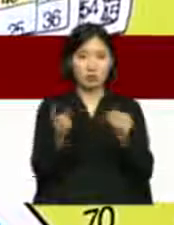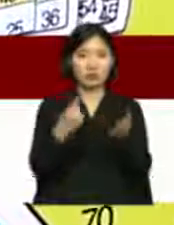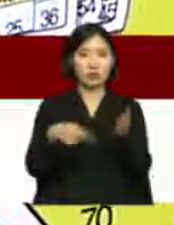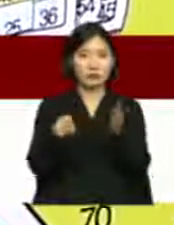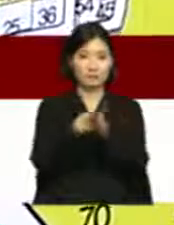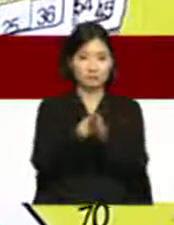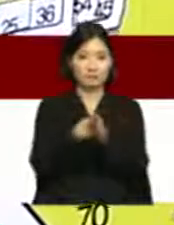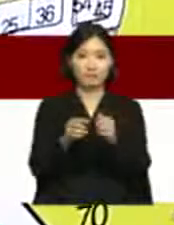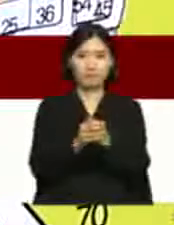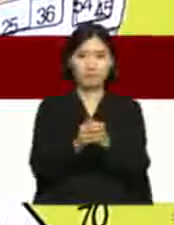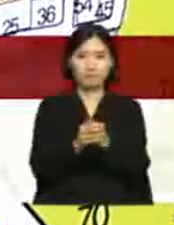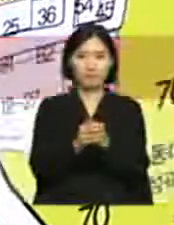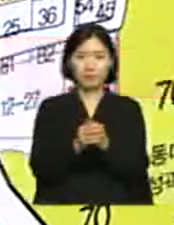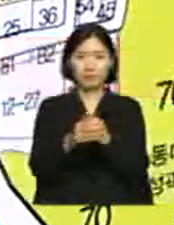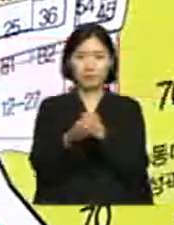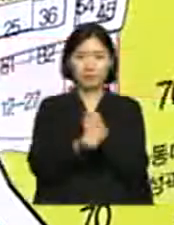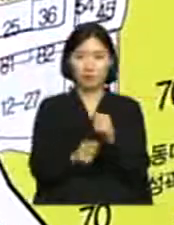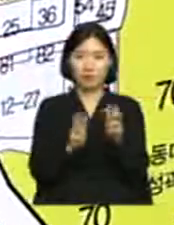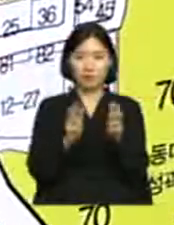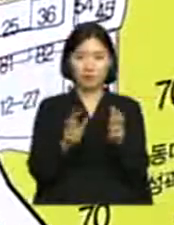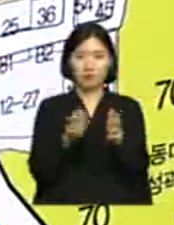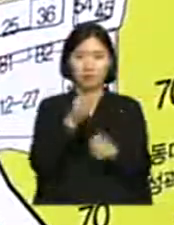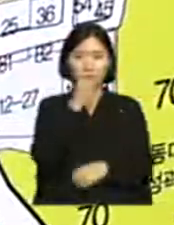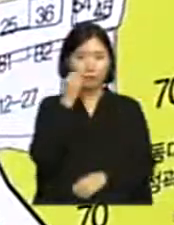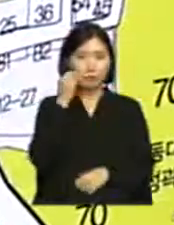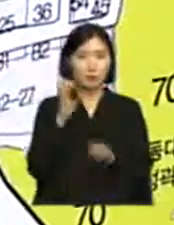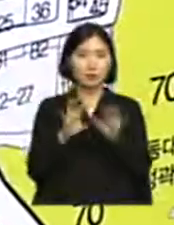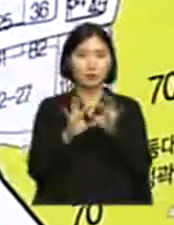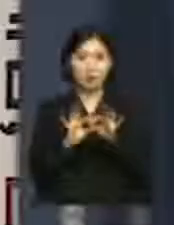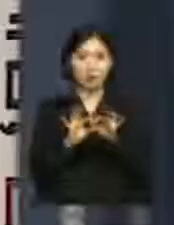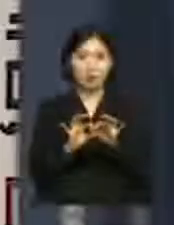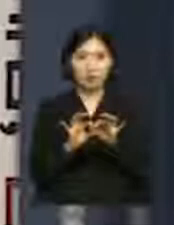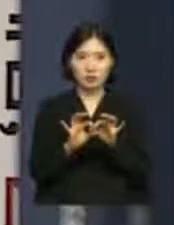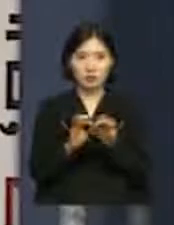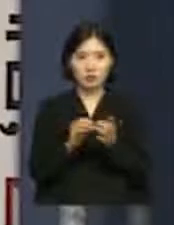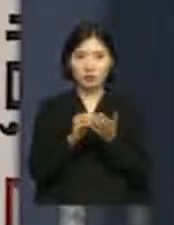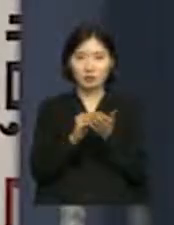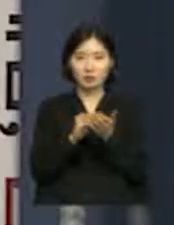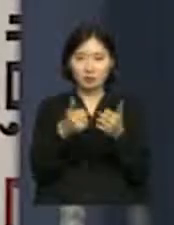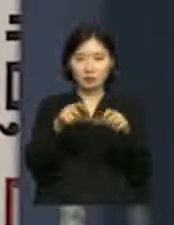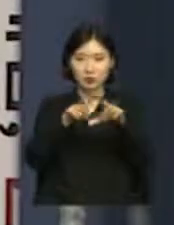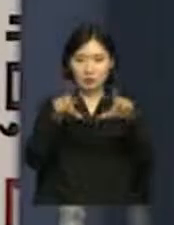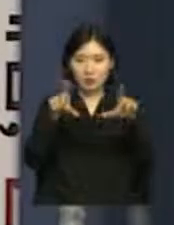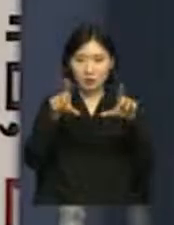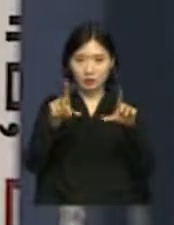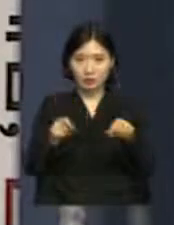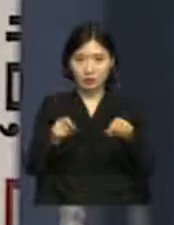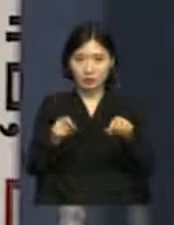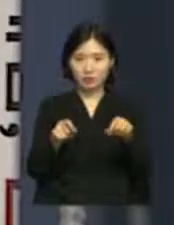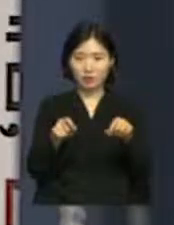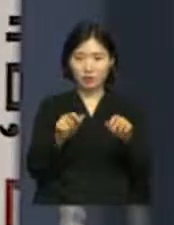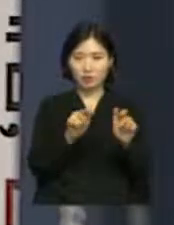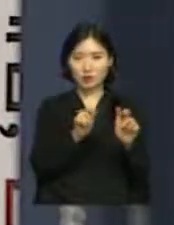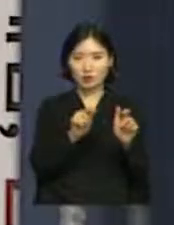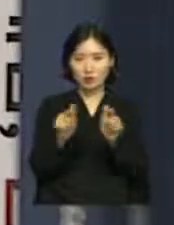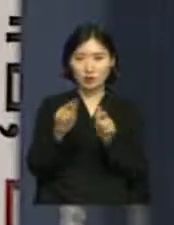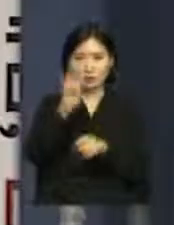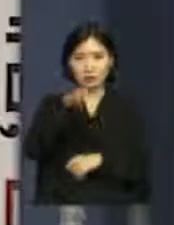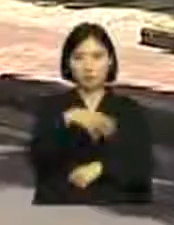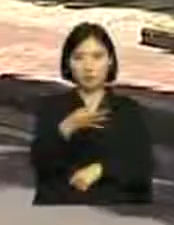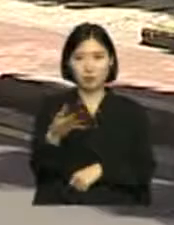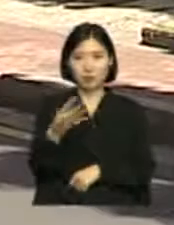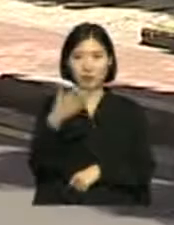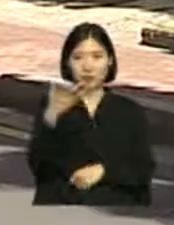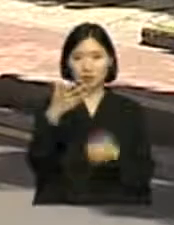것입니다 해당 업소는 종로구청 홈페이지에서 사무소 4 등록증과 자격증 중 개보수 유표 게재 여부를 비롯한